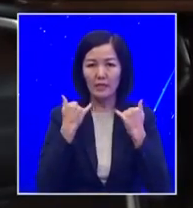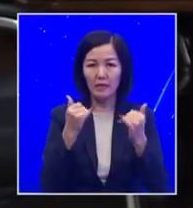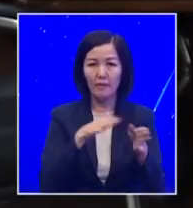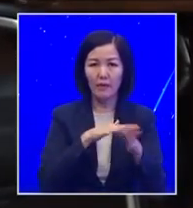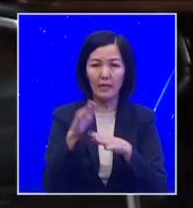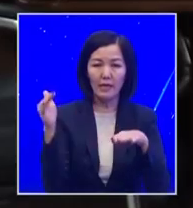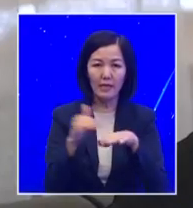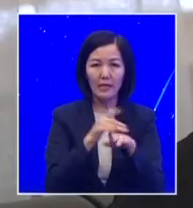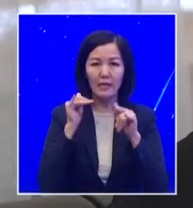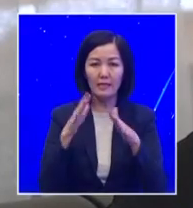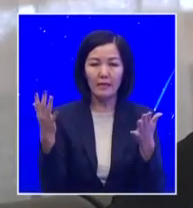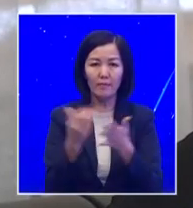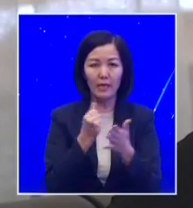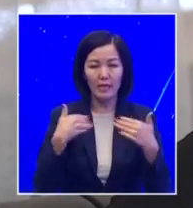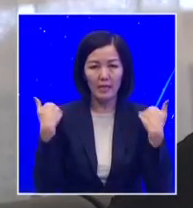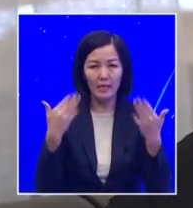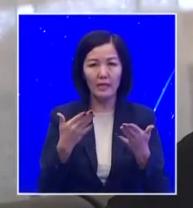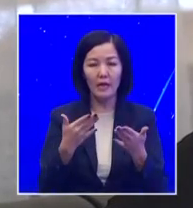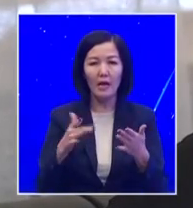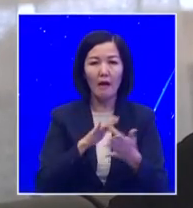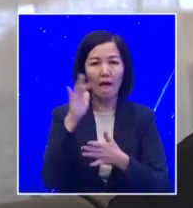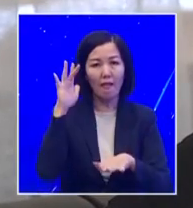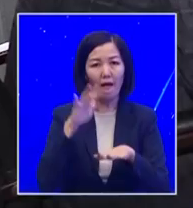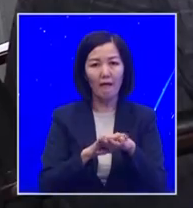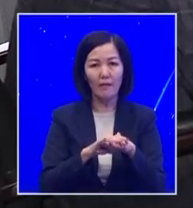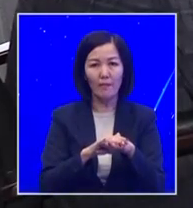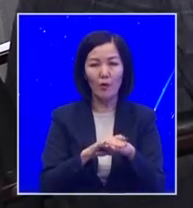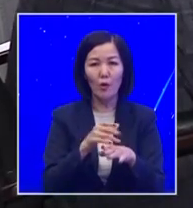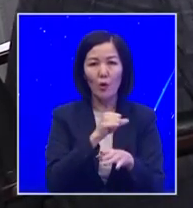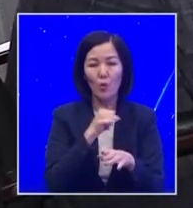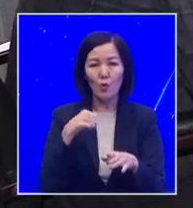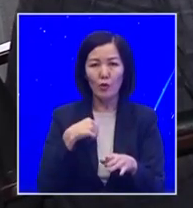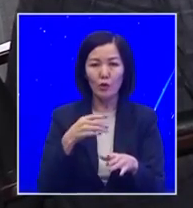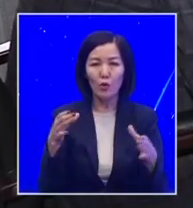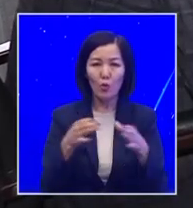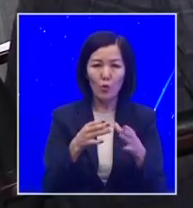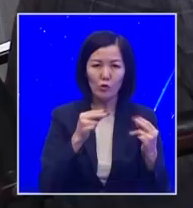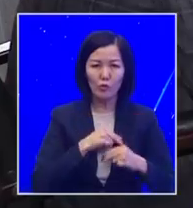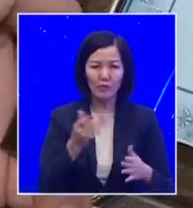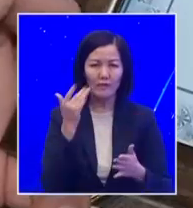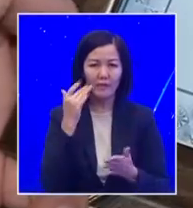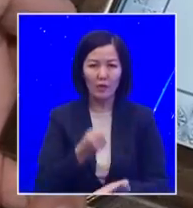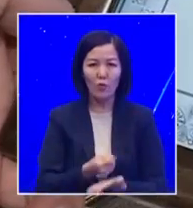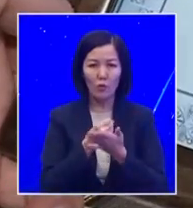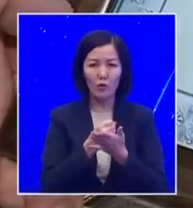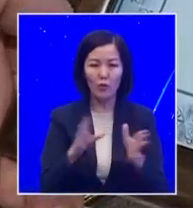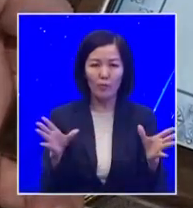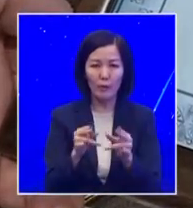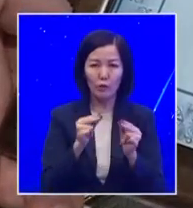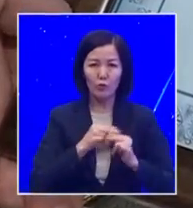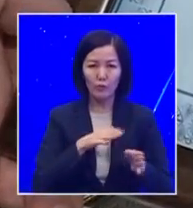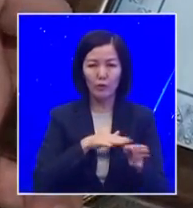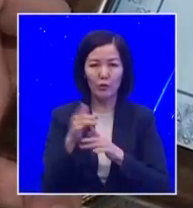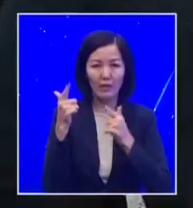атқарып жүрген игілікті істеріне береке тіледі. Қалымжан Әбдірайымов өз сөзінде қор жұмысына әр уақытта қолдау танытып, бірлесіп жұмыс